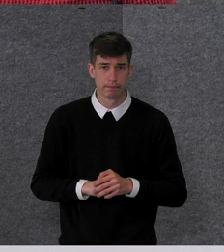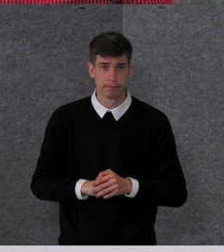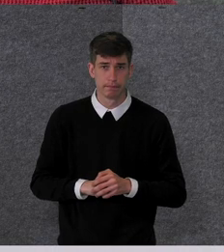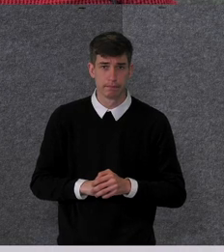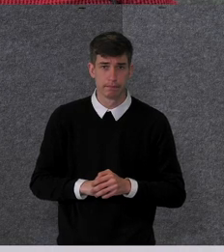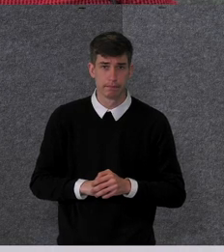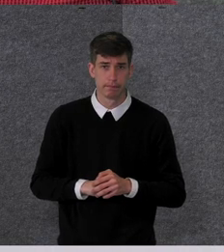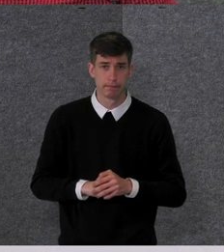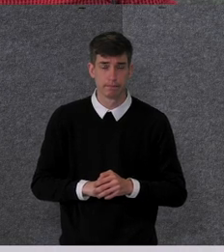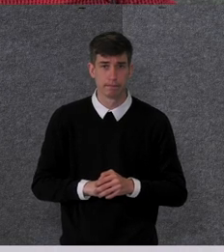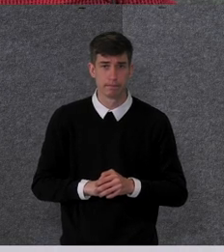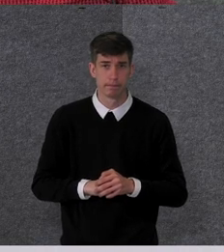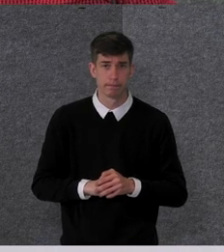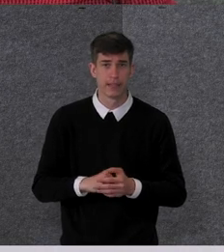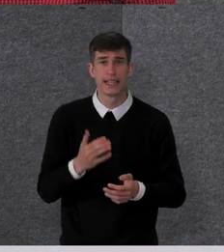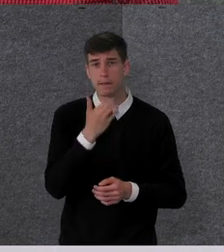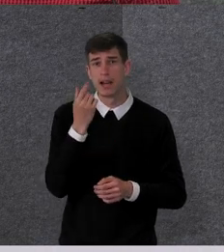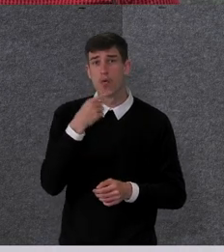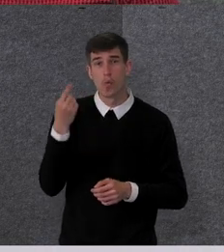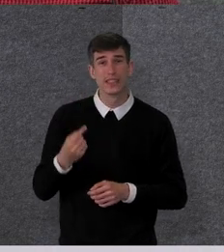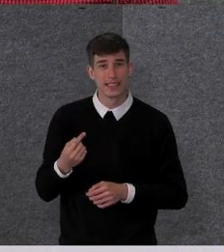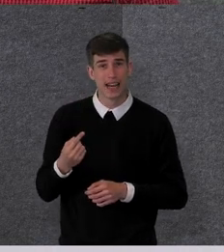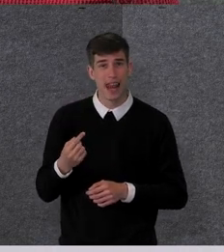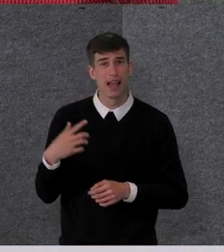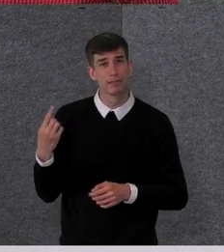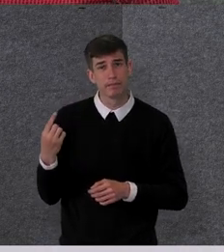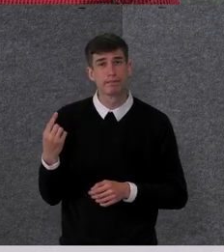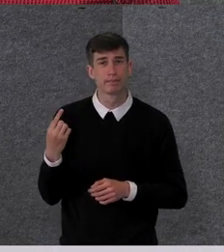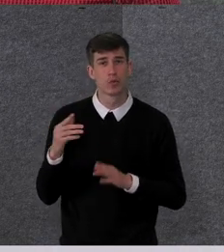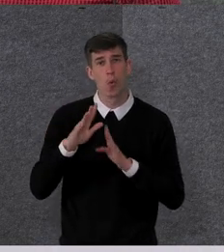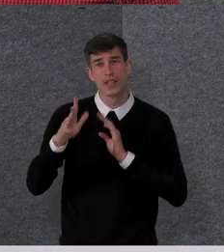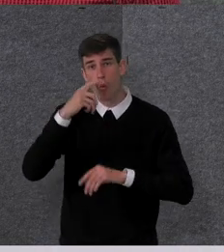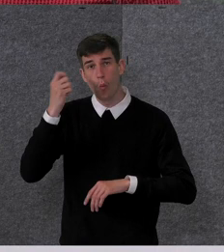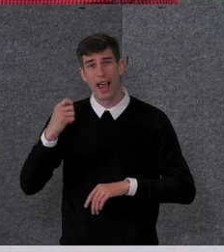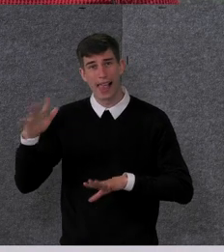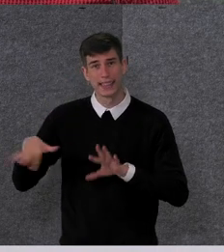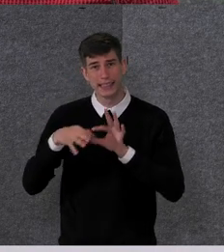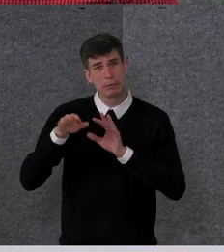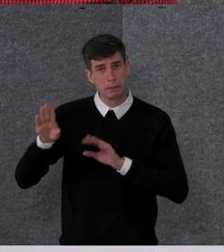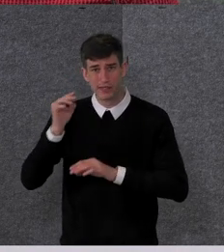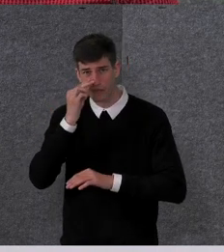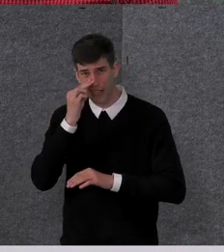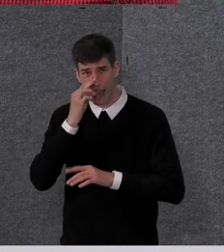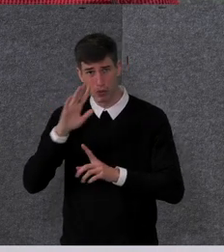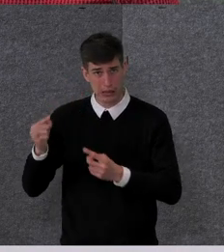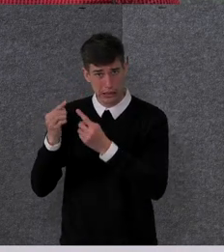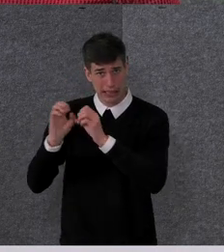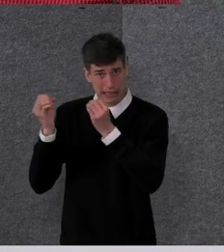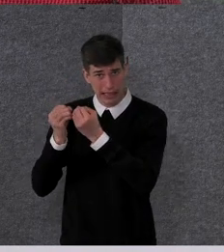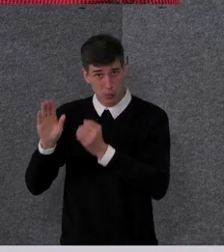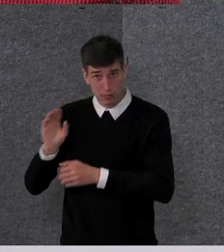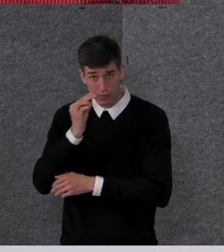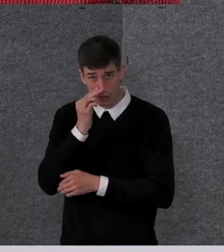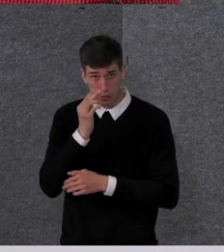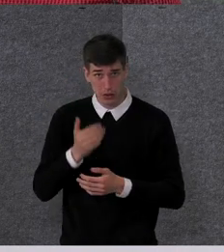die Aggressivität Russlands in der Ostukraine ein? Also wahrscheinlich, wie schätzt du die Aggressivität in Russlands in der